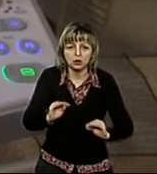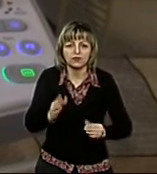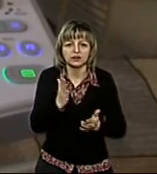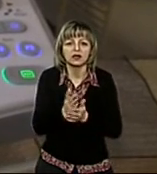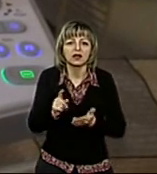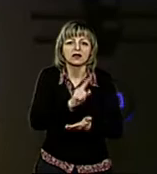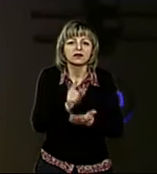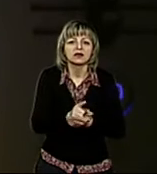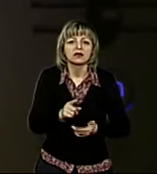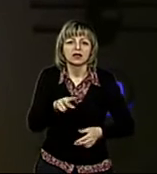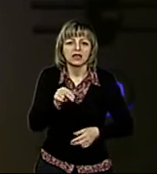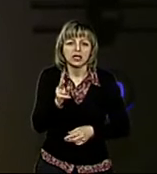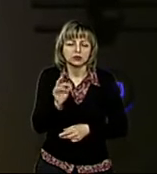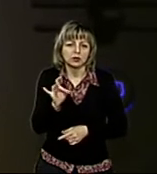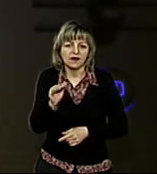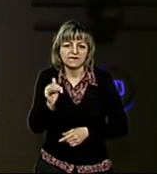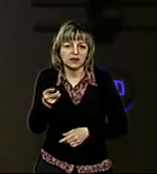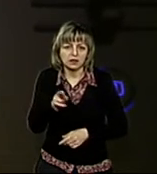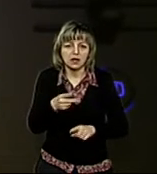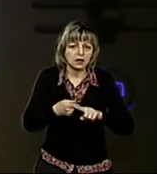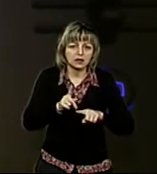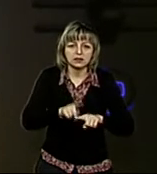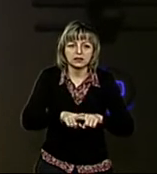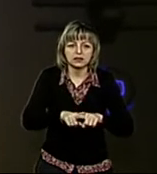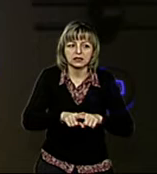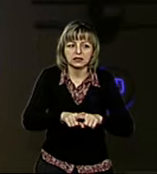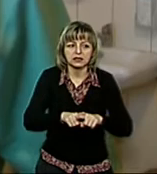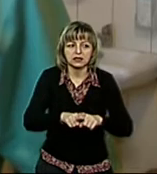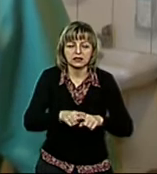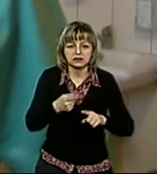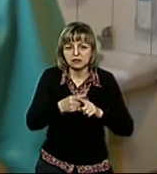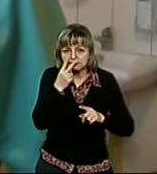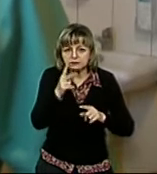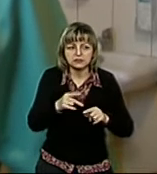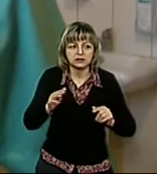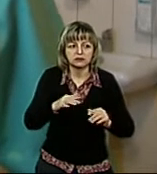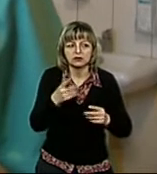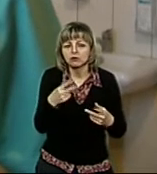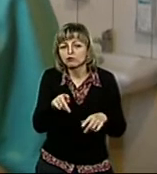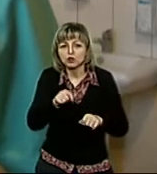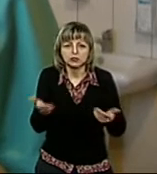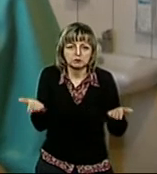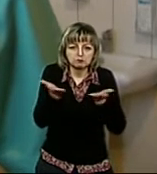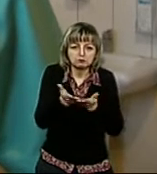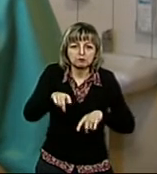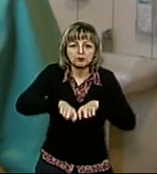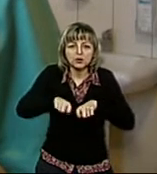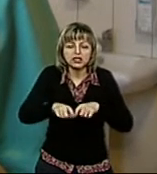появилася функція така еластографія. Це такий є методом здвигу такої сувної филі. Ми можемо вже порівнювати, чи